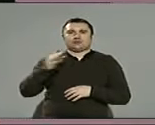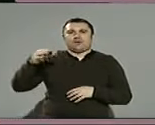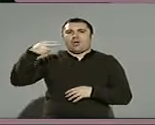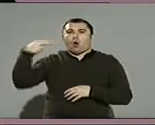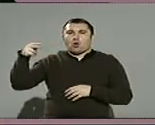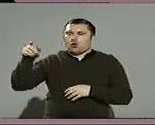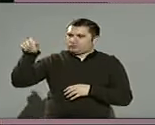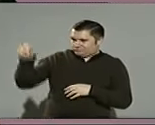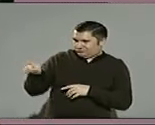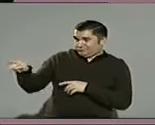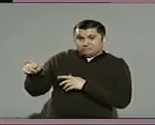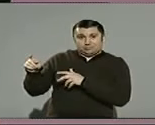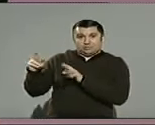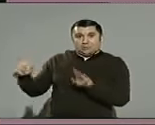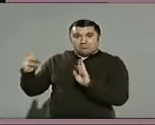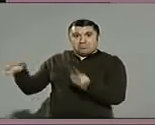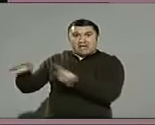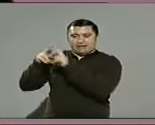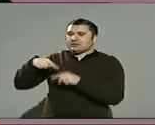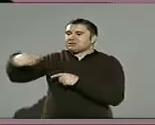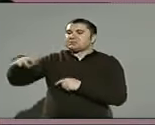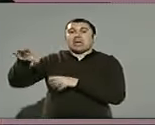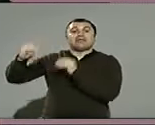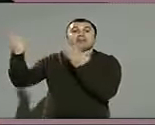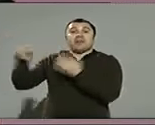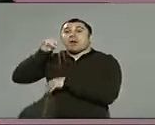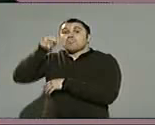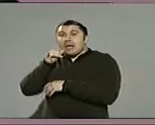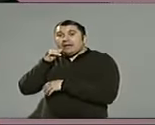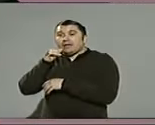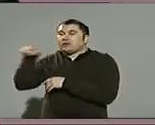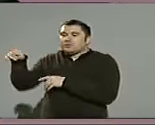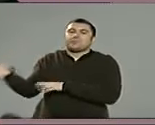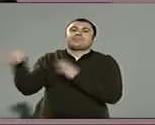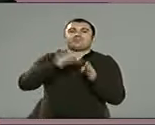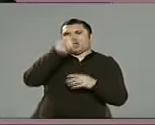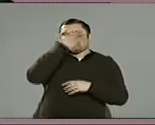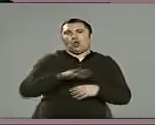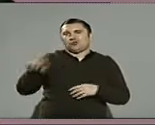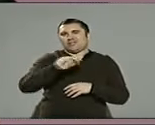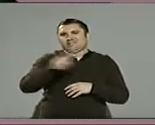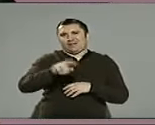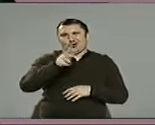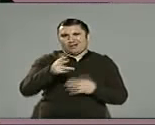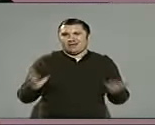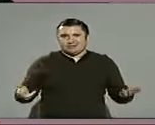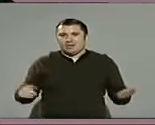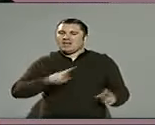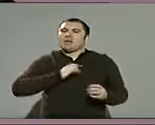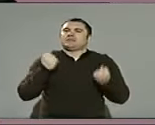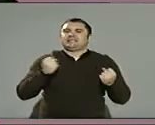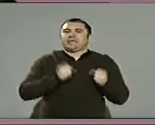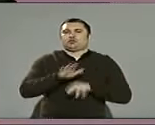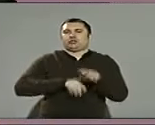Mai in Paris und in Frankreich und in Deutschland, danach 2013 und ich bin sicher, Schritt für